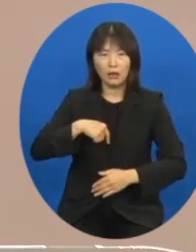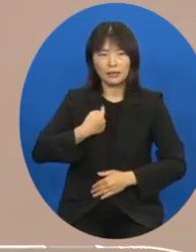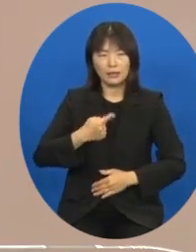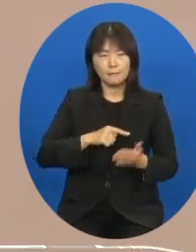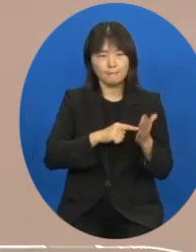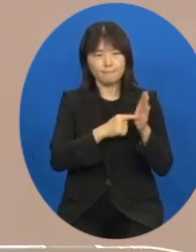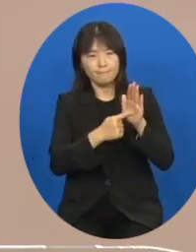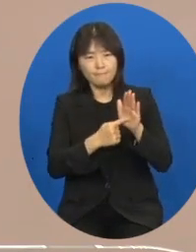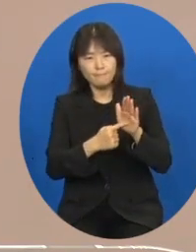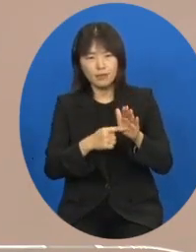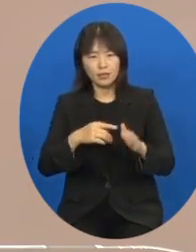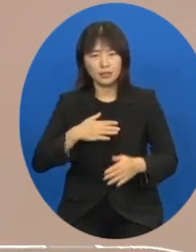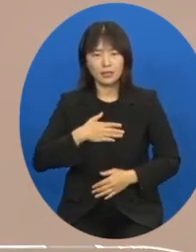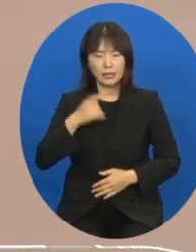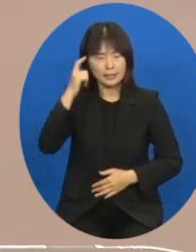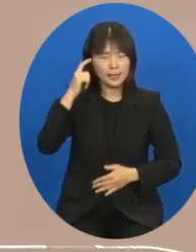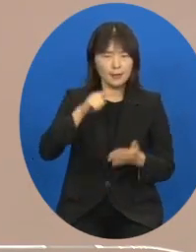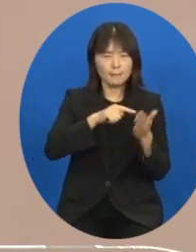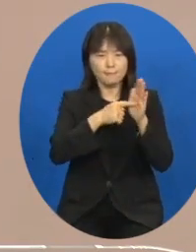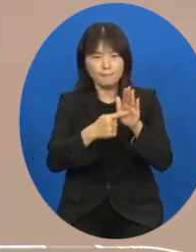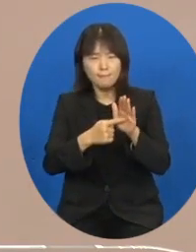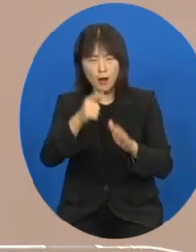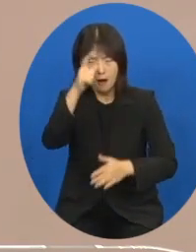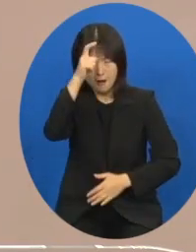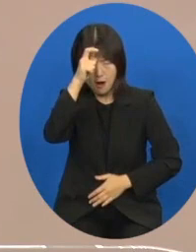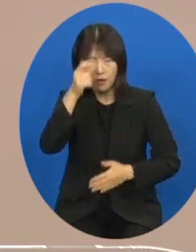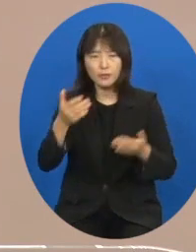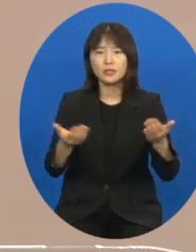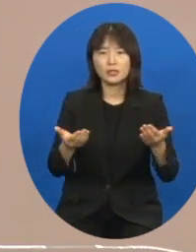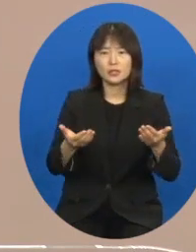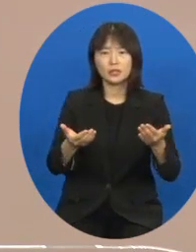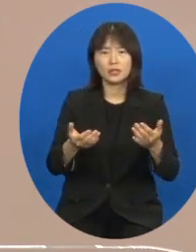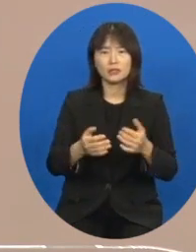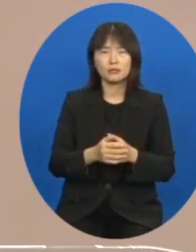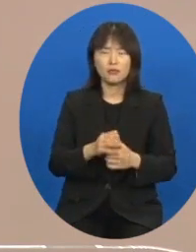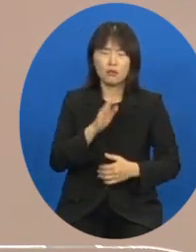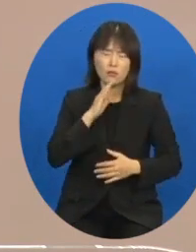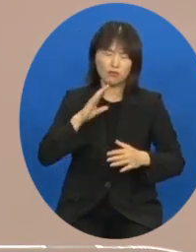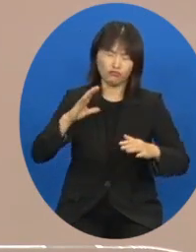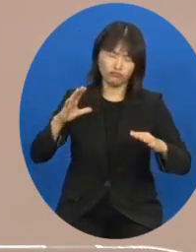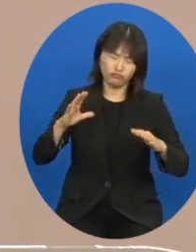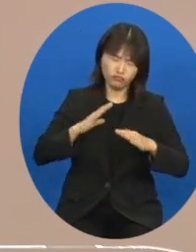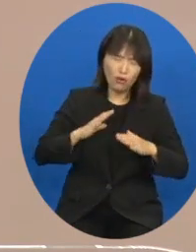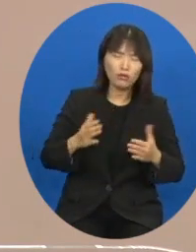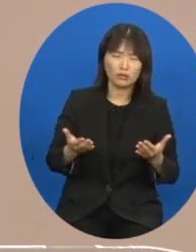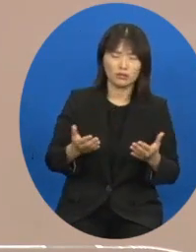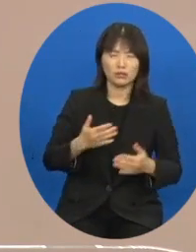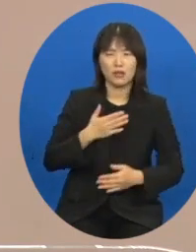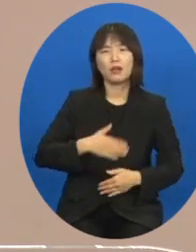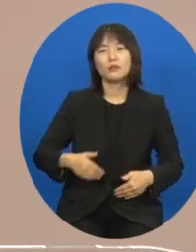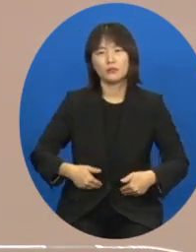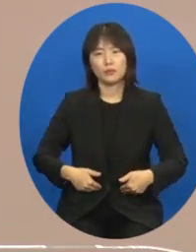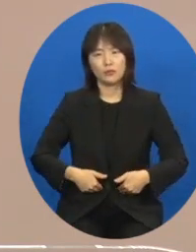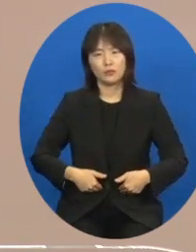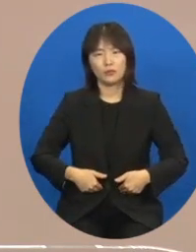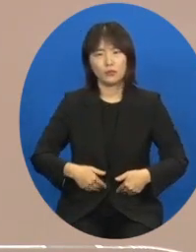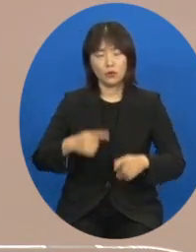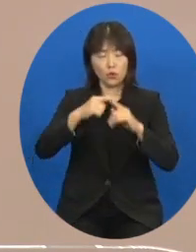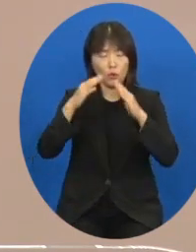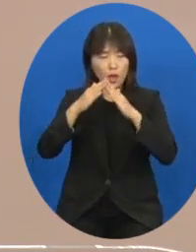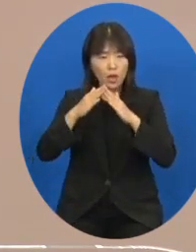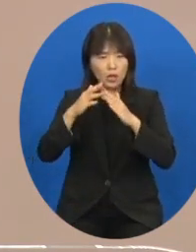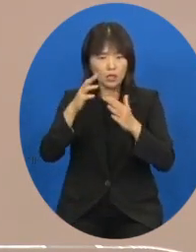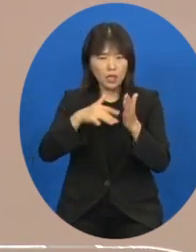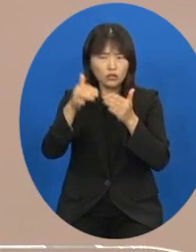드러내고 자기를 주장하고 자기 의견을 고집하는 일, 그게 얼마나 무서운 건가를 알아야 돼요. 교회는